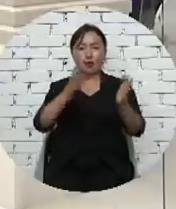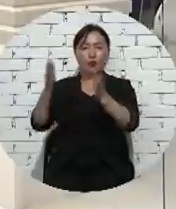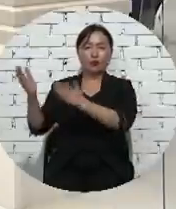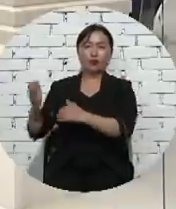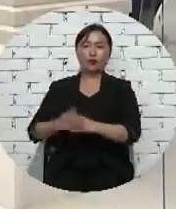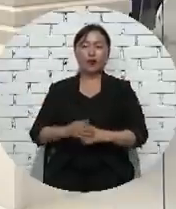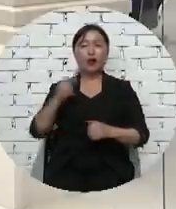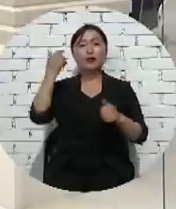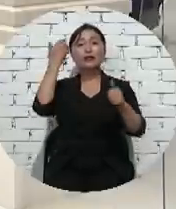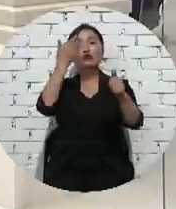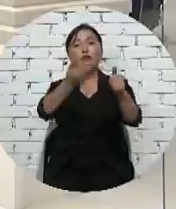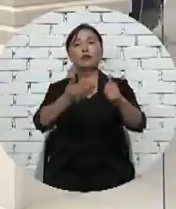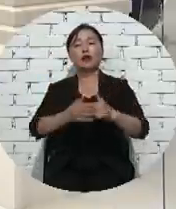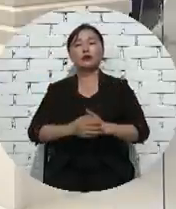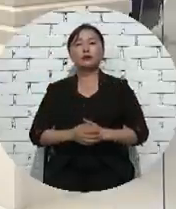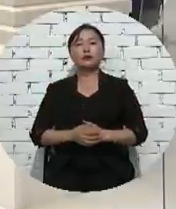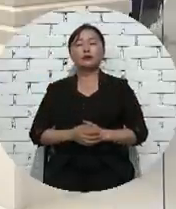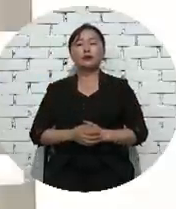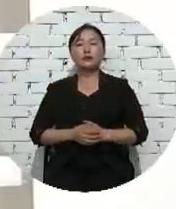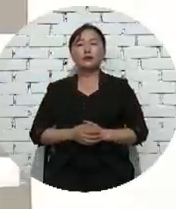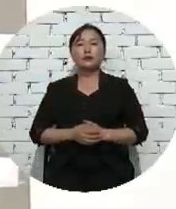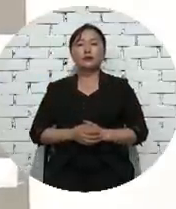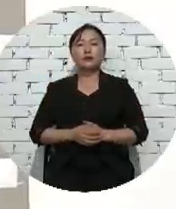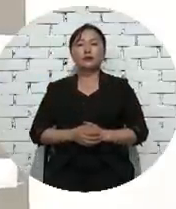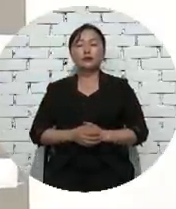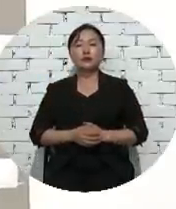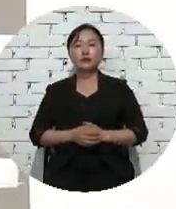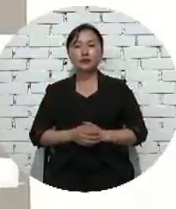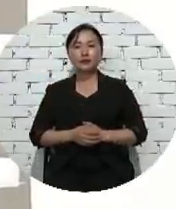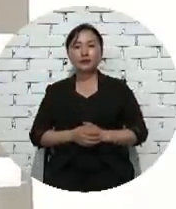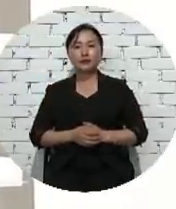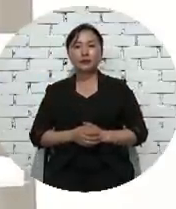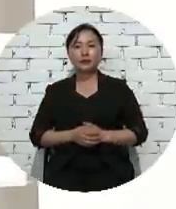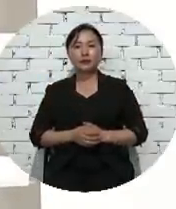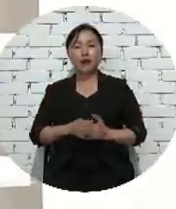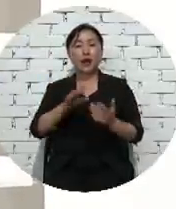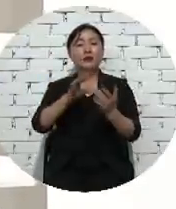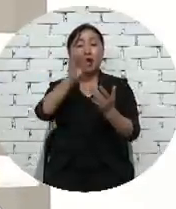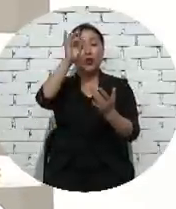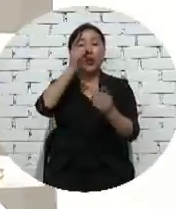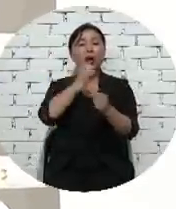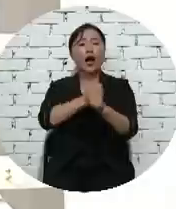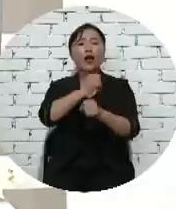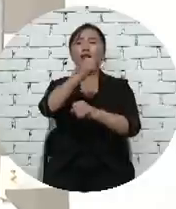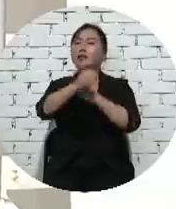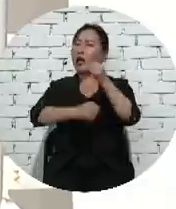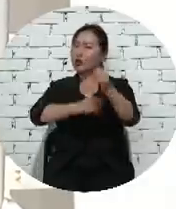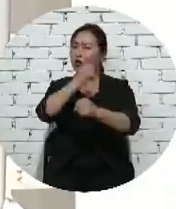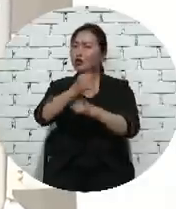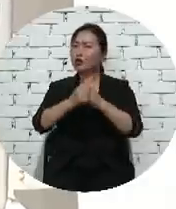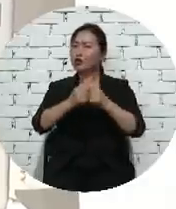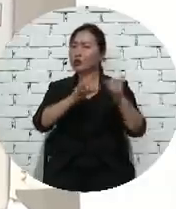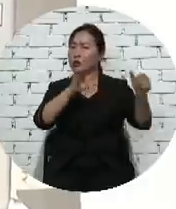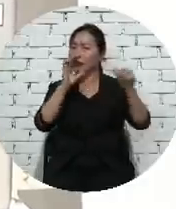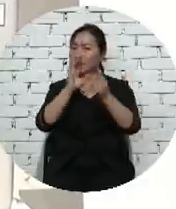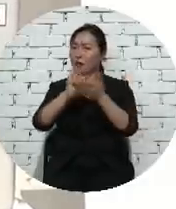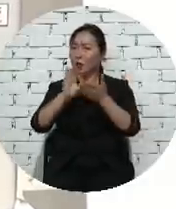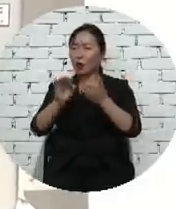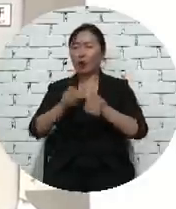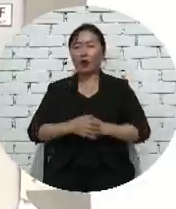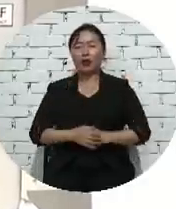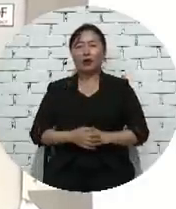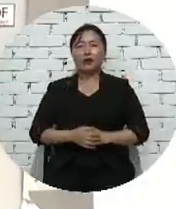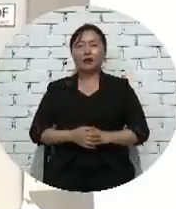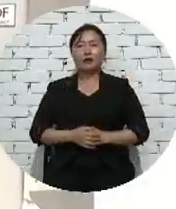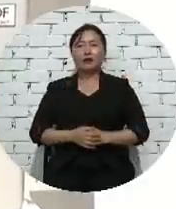하나만 같은 매경 네. 인터뷰라서 네. 제가 있습니다. 그 밀턴 프리드만의 선택화의 자유를 굉장히 네. 많이 인용하시더라고요. 그래서 그 부정식품